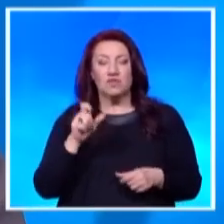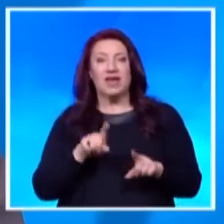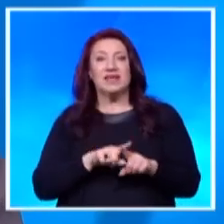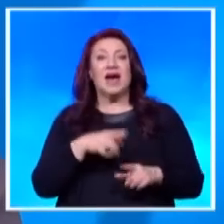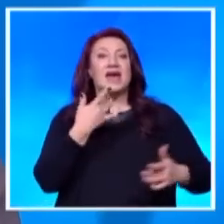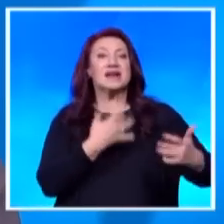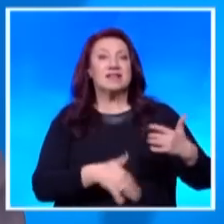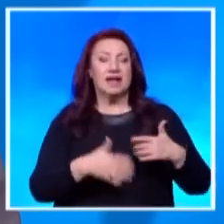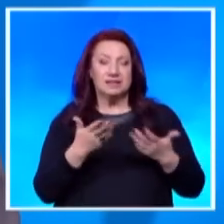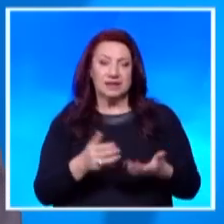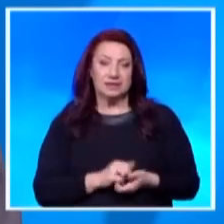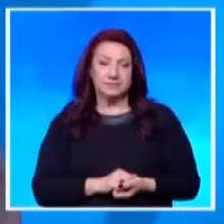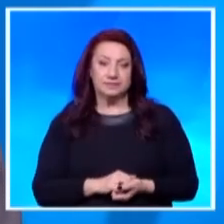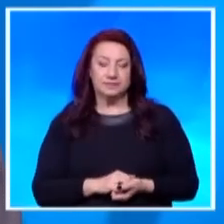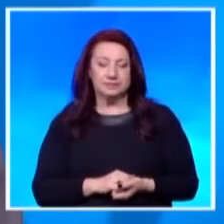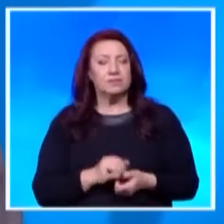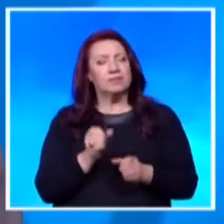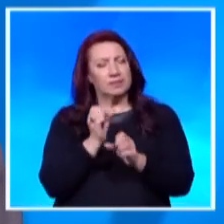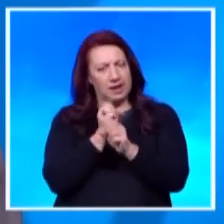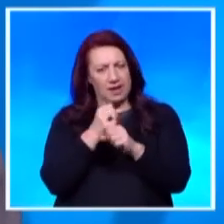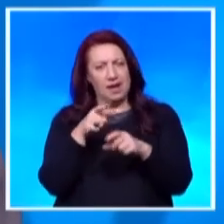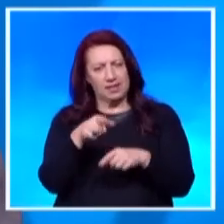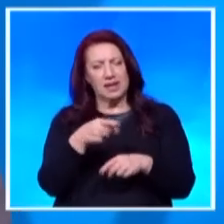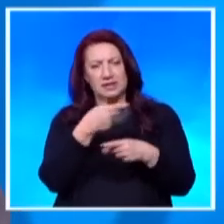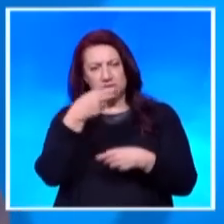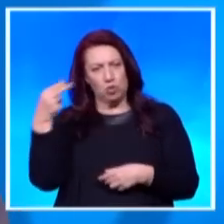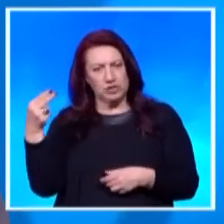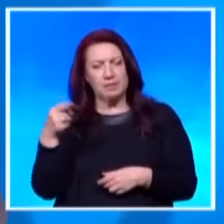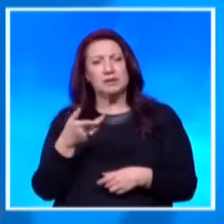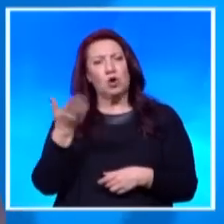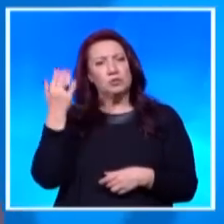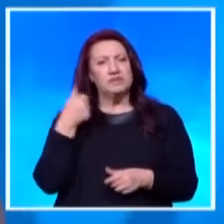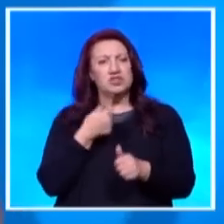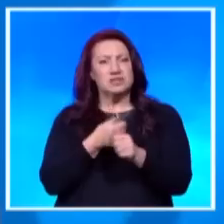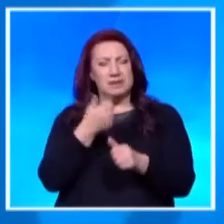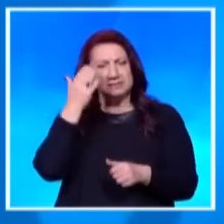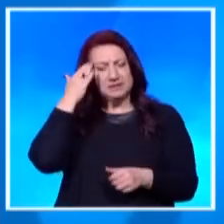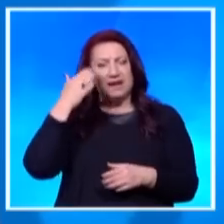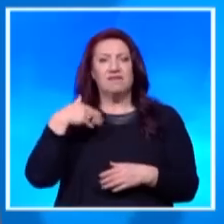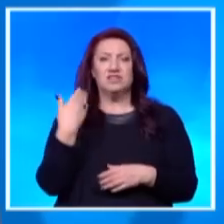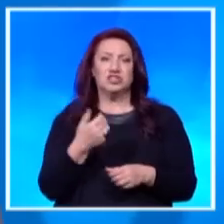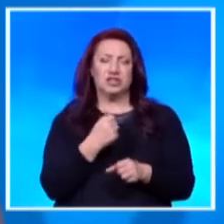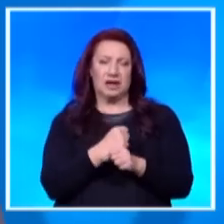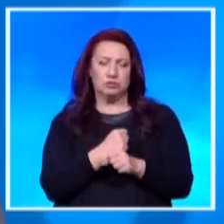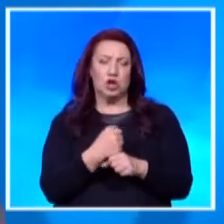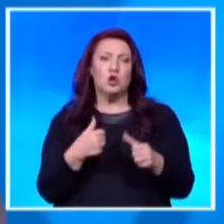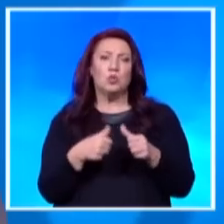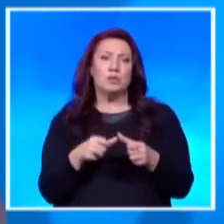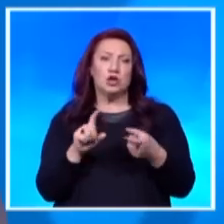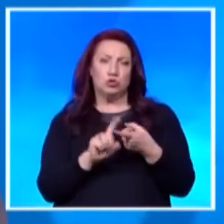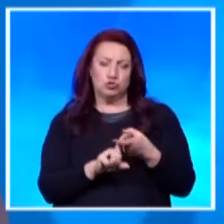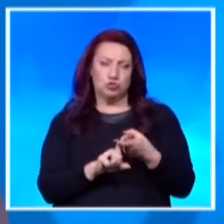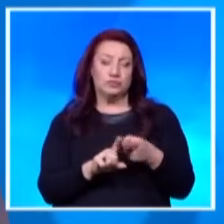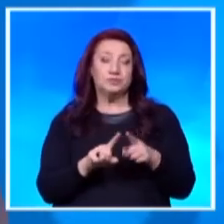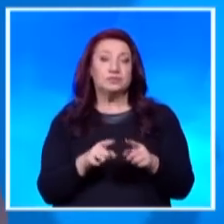Анализ по темата след минути в BTV новините от бившия заместник министър на външните работи Любомир Кючуков и заместник